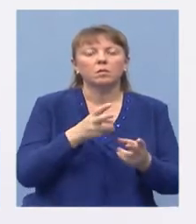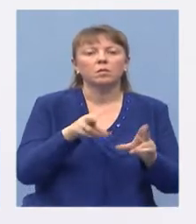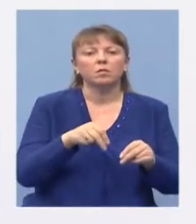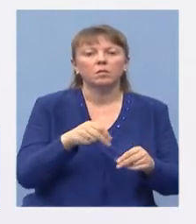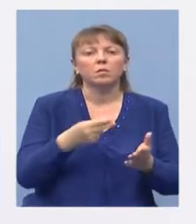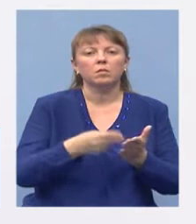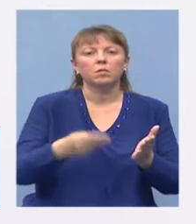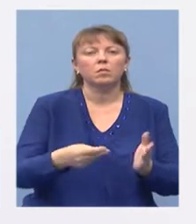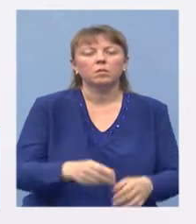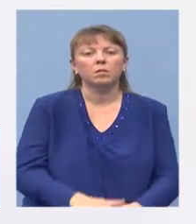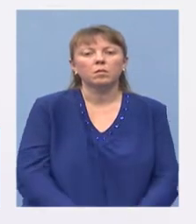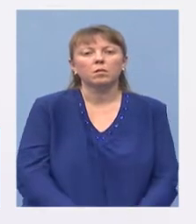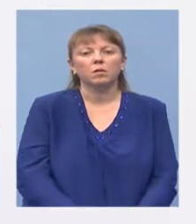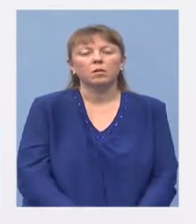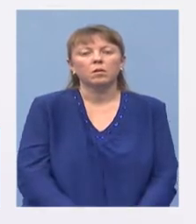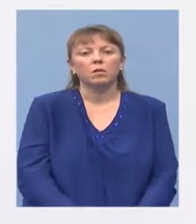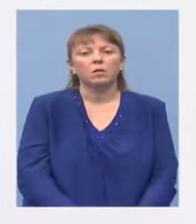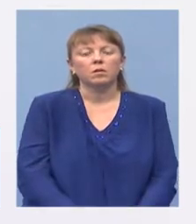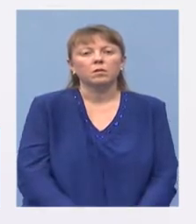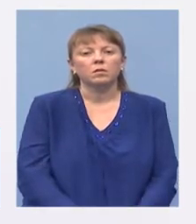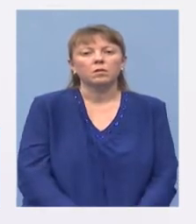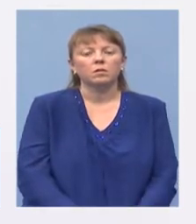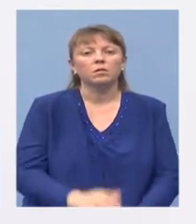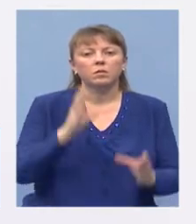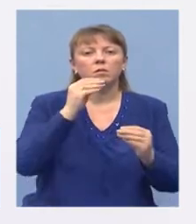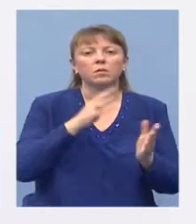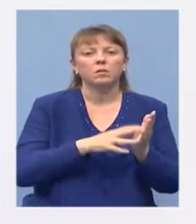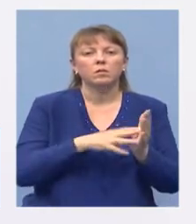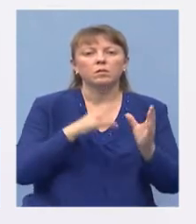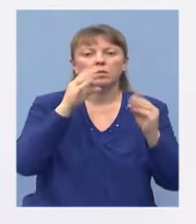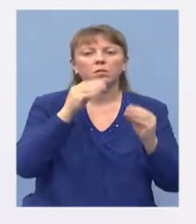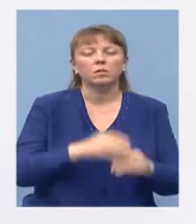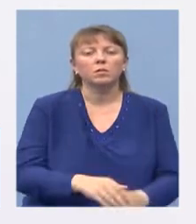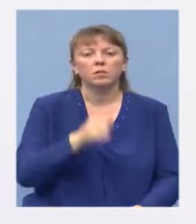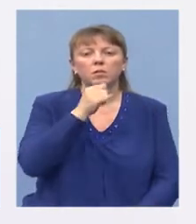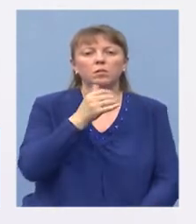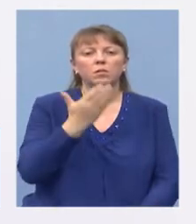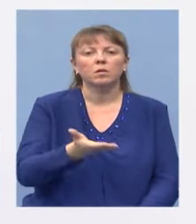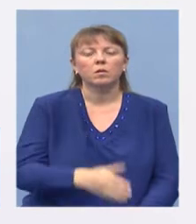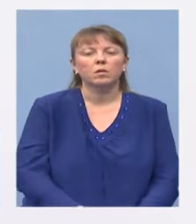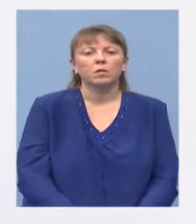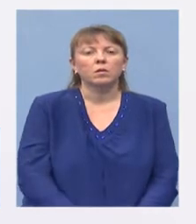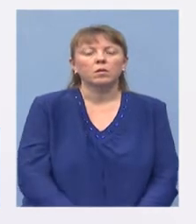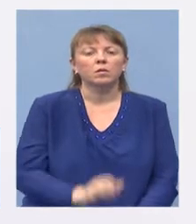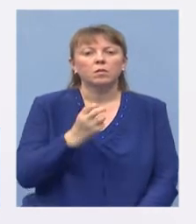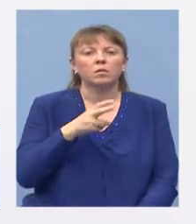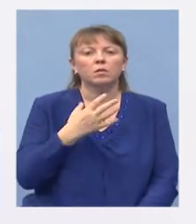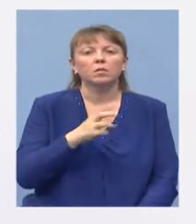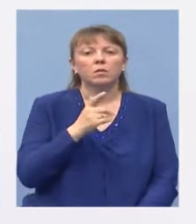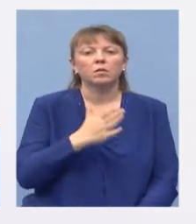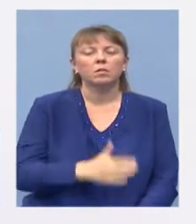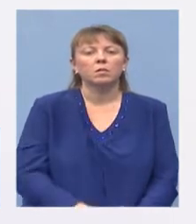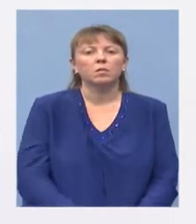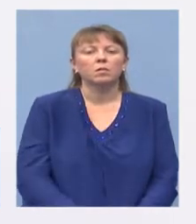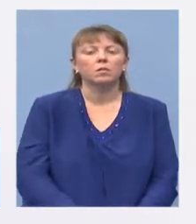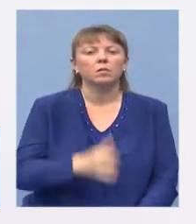получить подпись, да, там, через, там, вечером в 9 часов вечера, то вы можете обратиться через портал egov.kz или